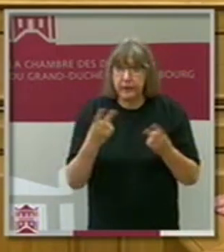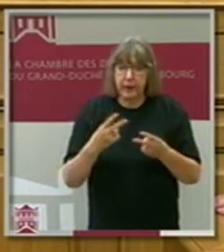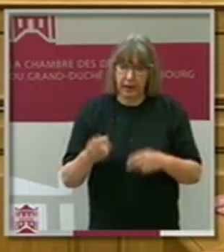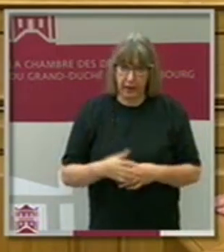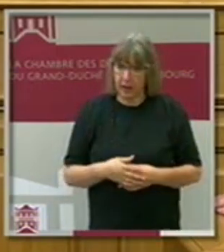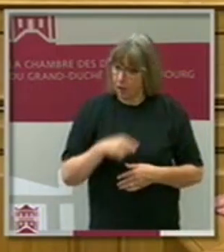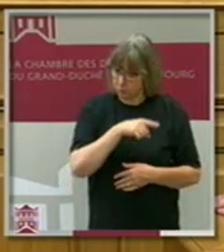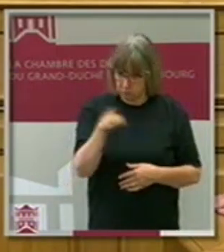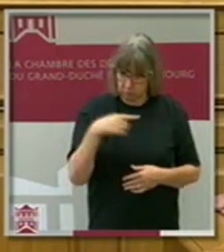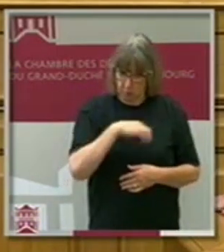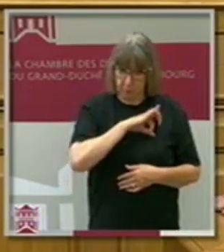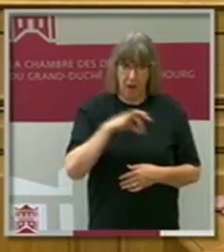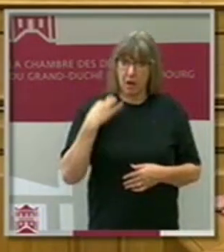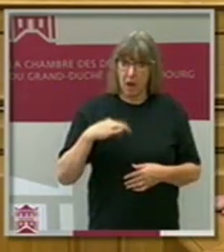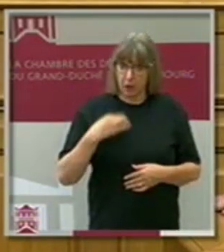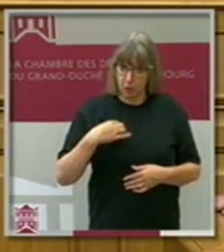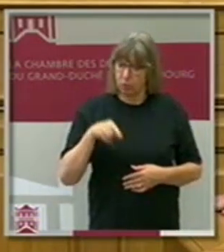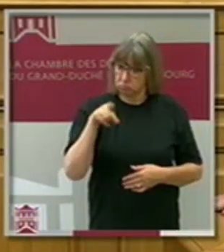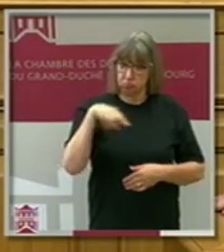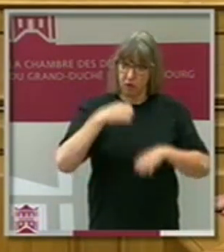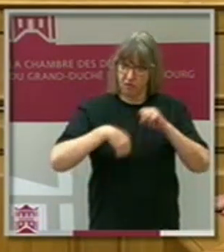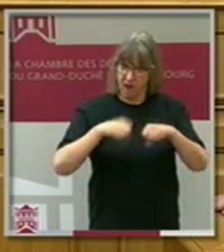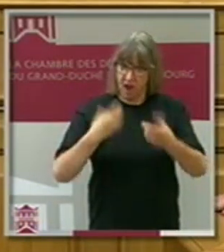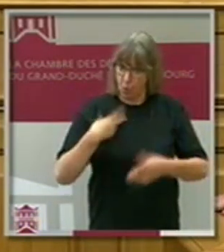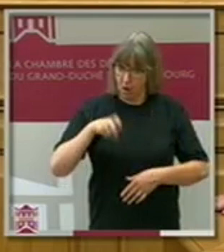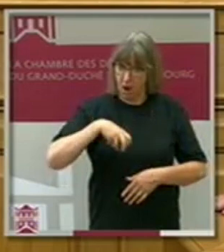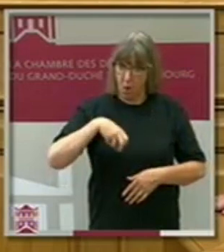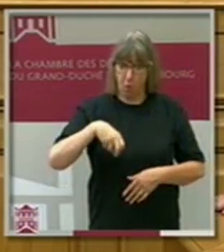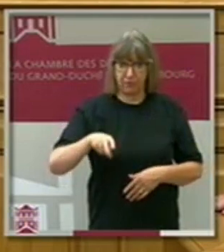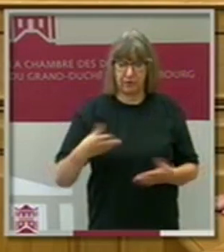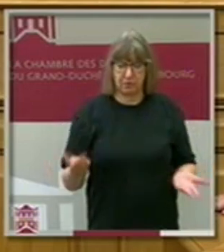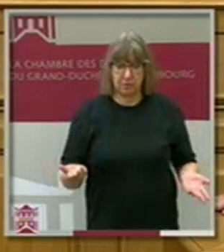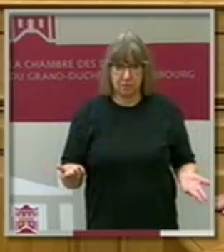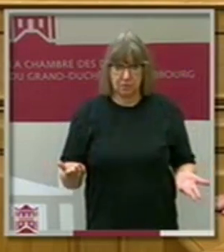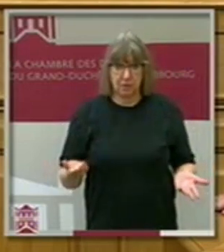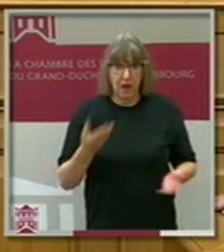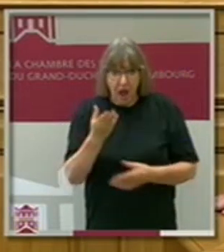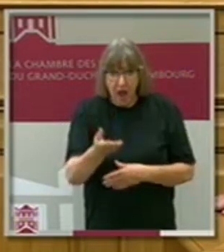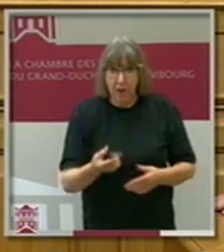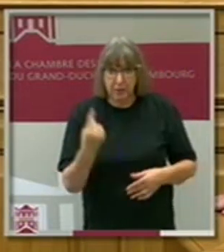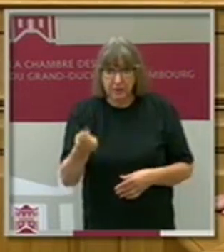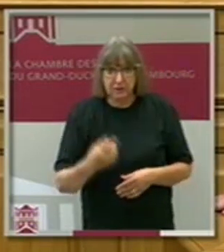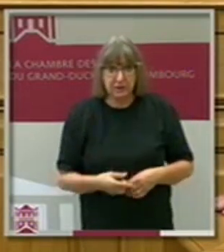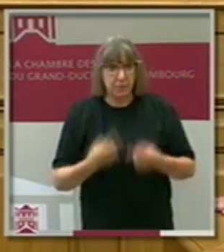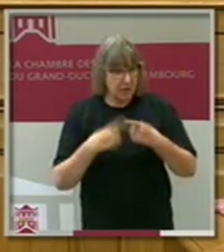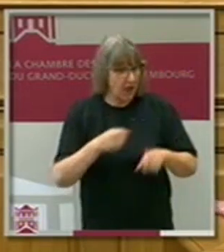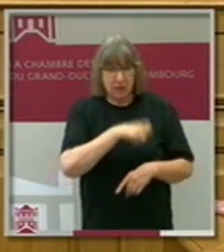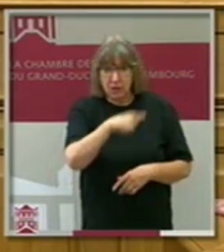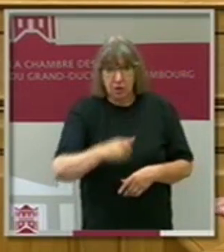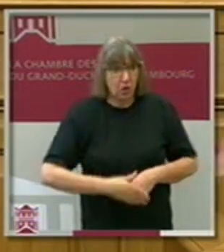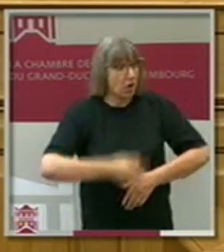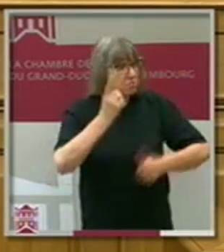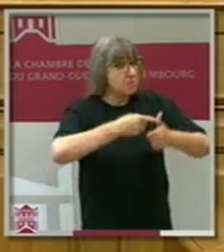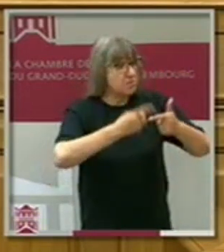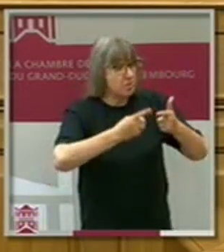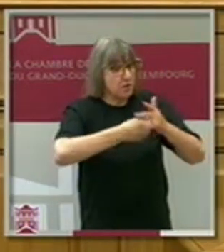gibt es einen Fuß. Aber kommt nicht und schreibt den anderen Leuten bis vier. Und der kommt selber mit dem Auto hin. Ich habe die Leschke geguckt, die sind